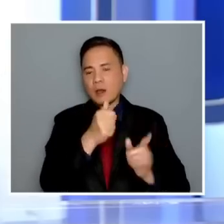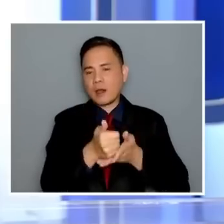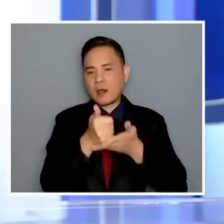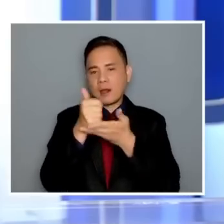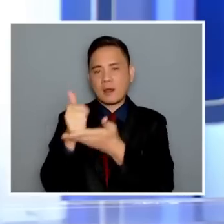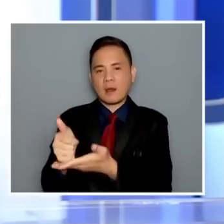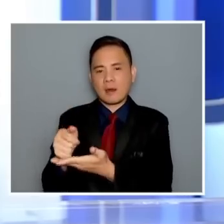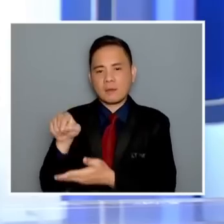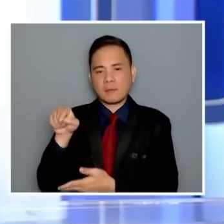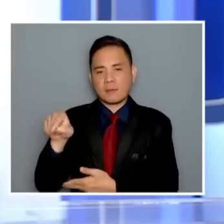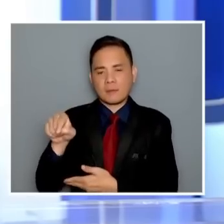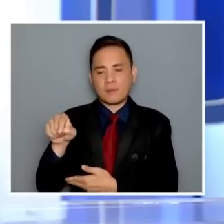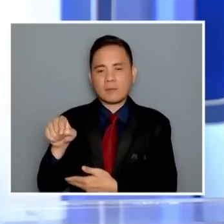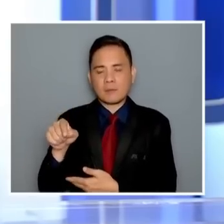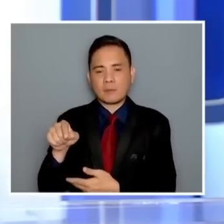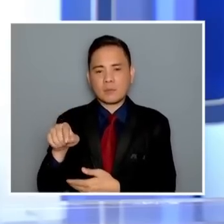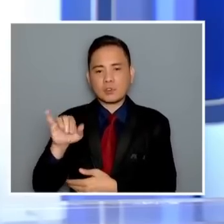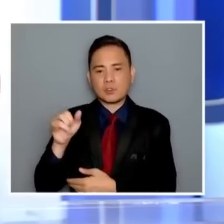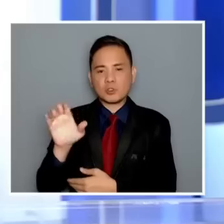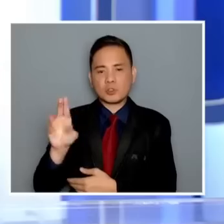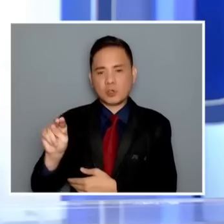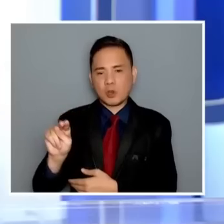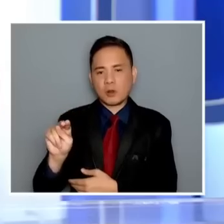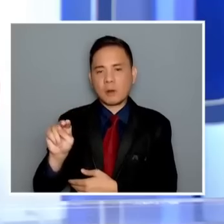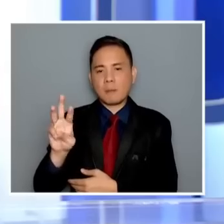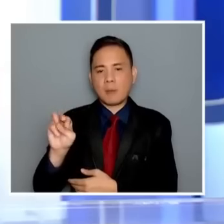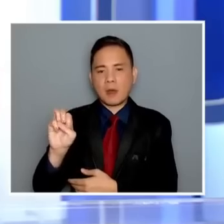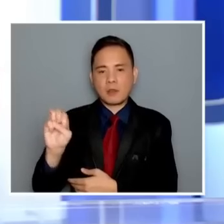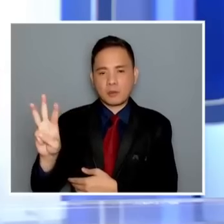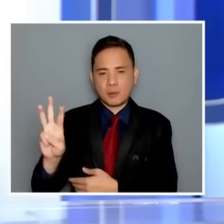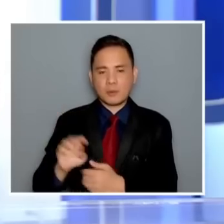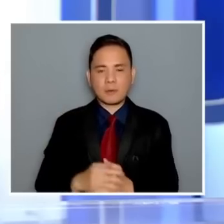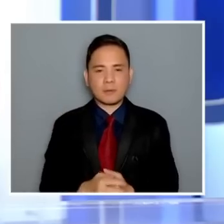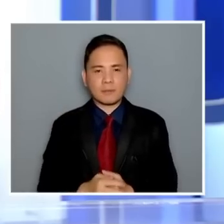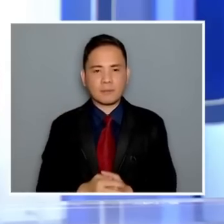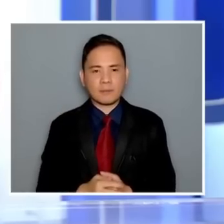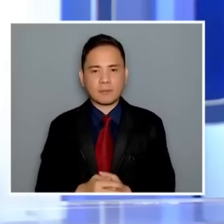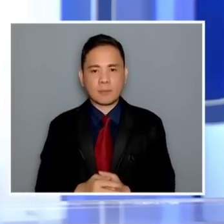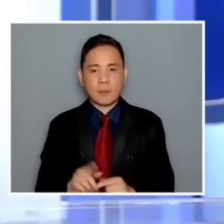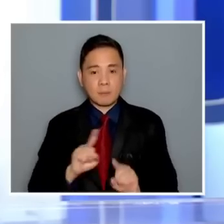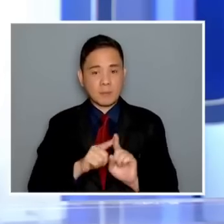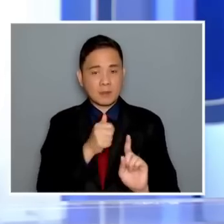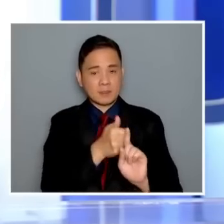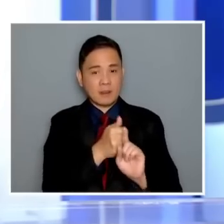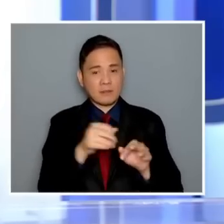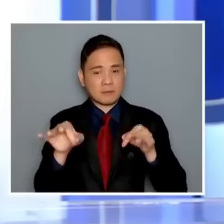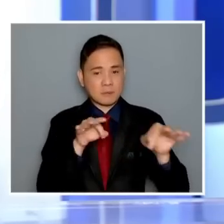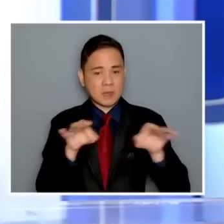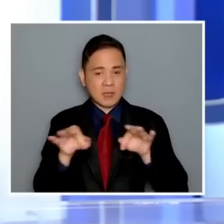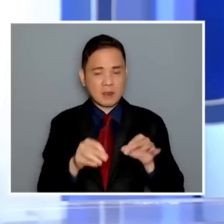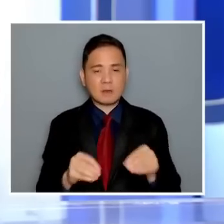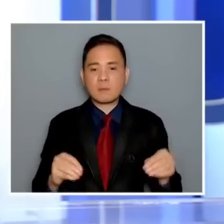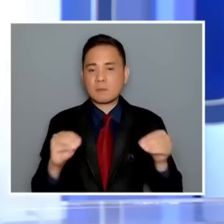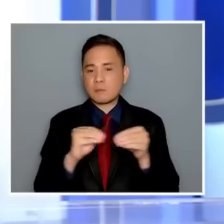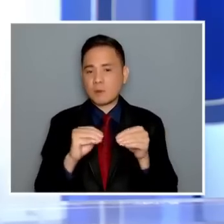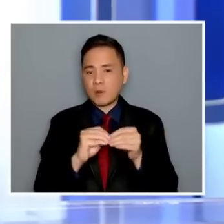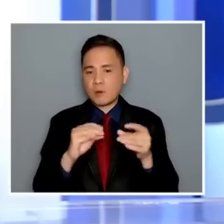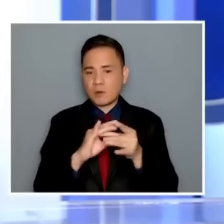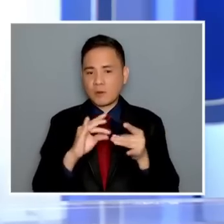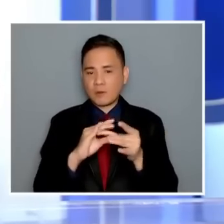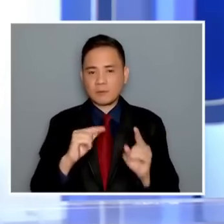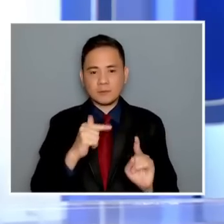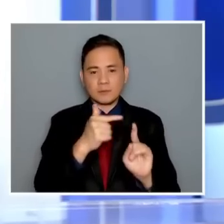tumanggi niya umanong tulungan ang biktima na si John Matthew. Pero pinabulaanan niya ito. Exclusive nagpapatrol,